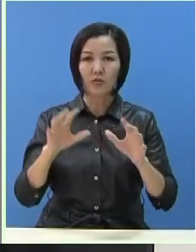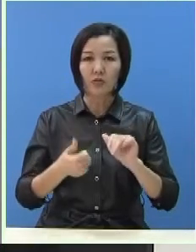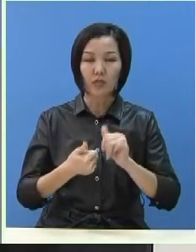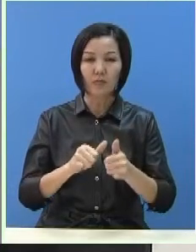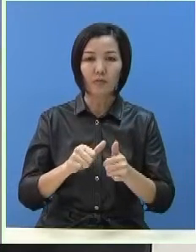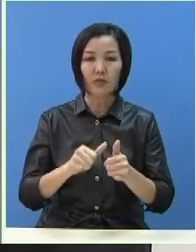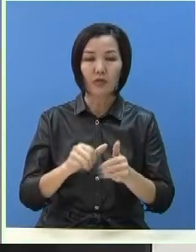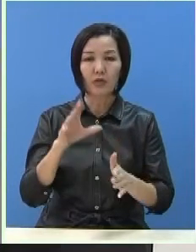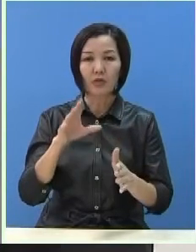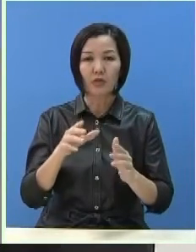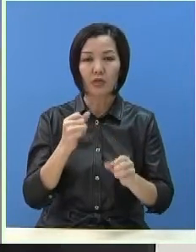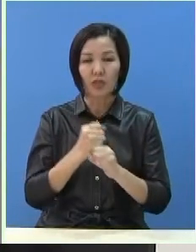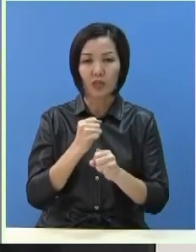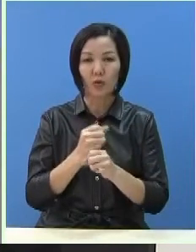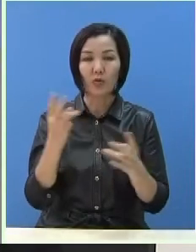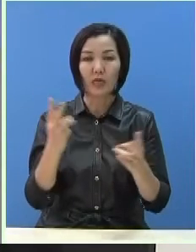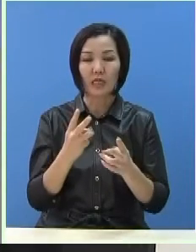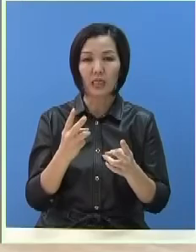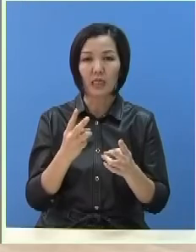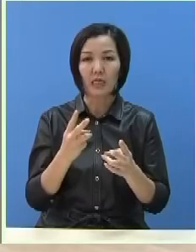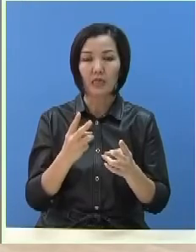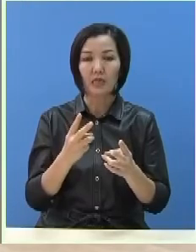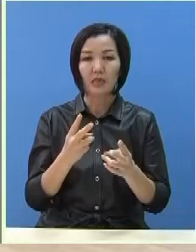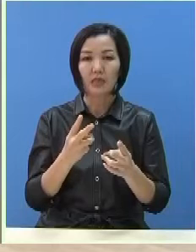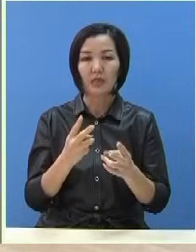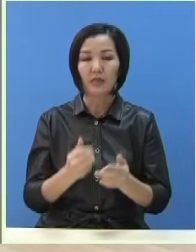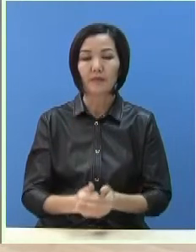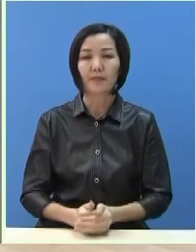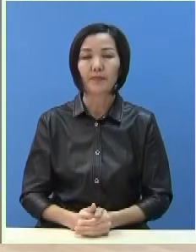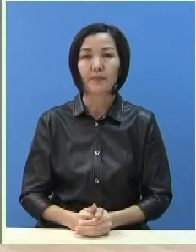керек, өзгеріс жасау керек. Біріншіден айтайын дегенім, ұсынысыңыз